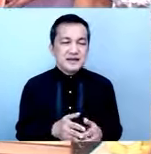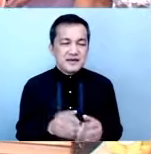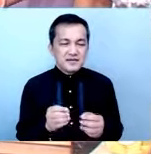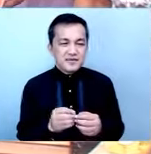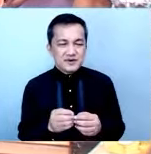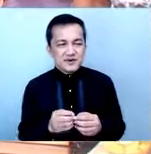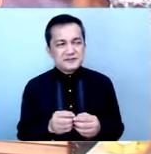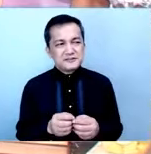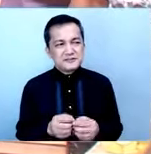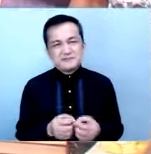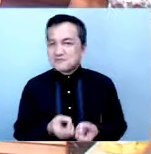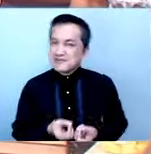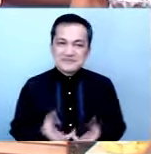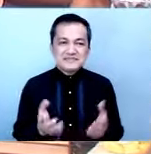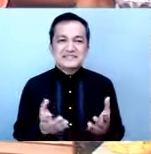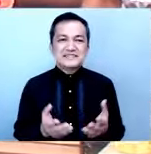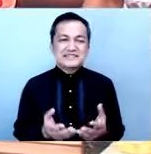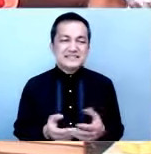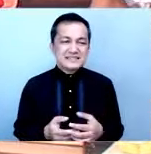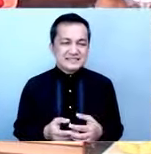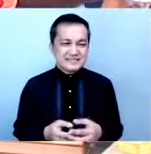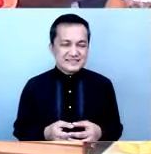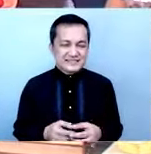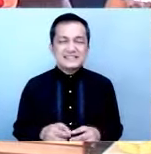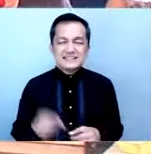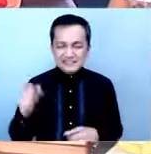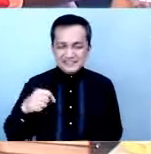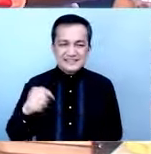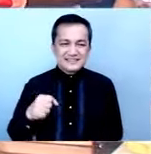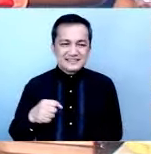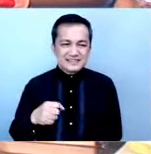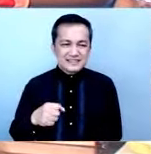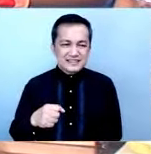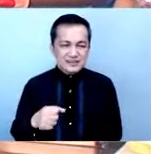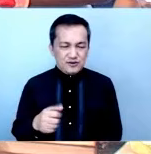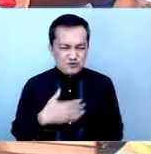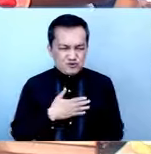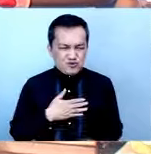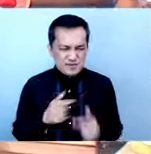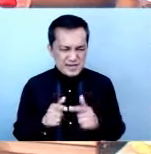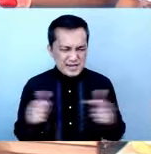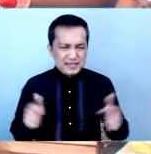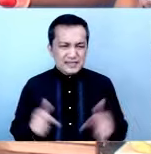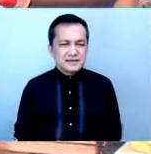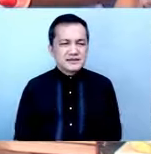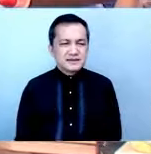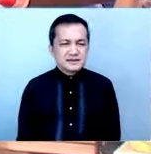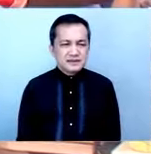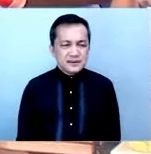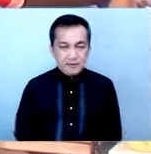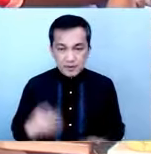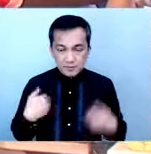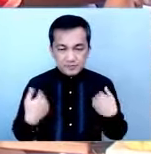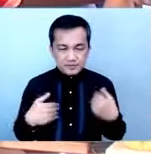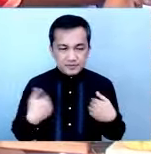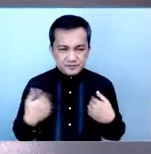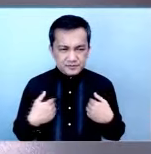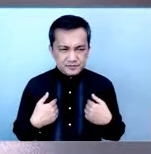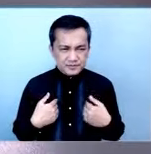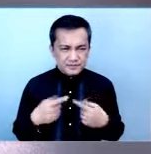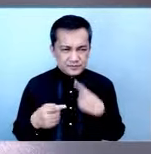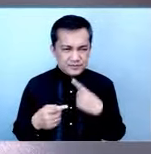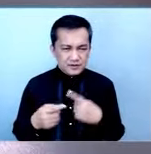sila. Mas mahal kasi yung strawberry. Yes po. Tsaka malalaki talaga. Yung iba naman, pag younger, full dip yan. All